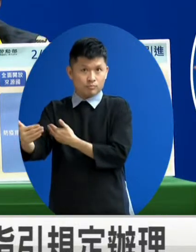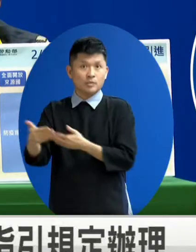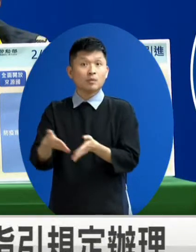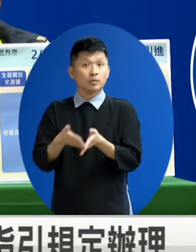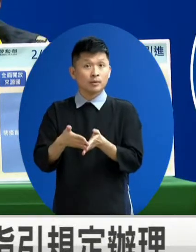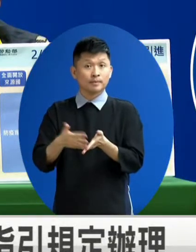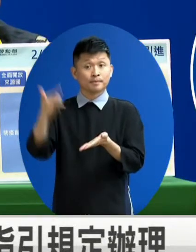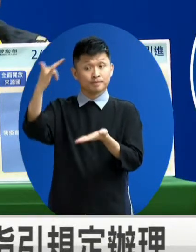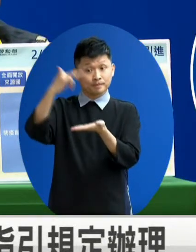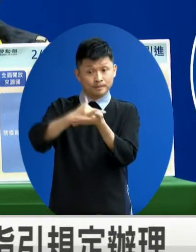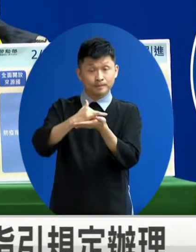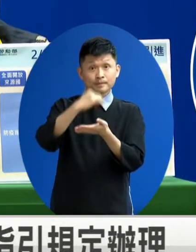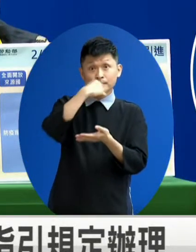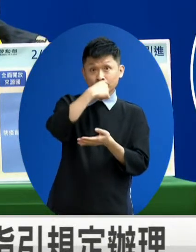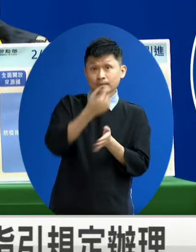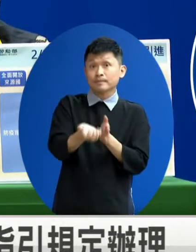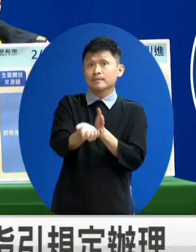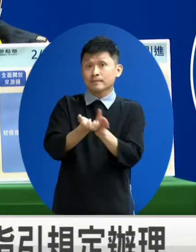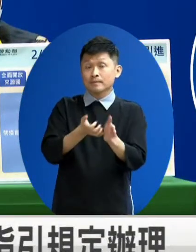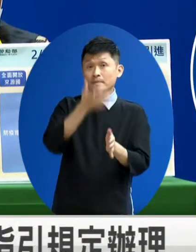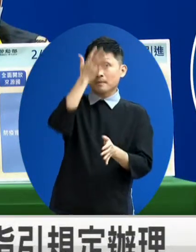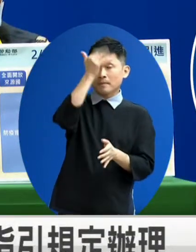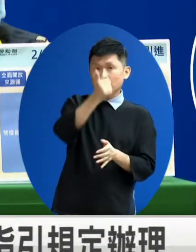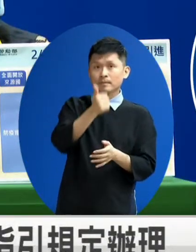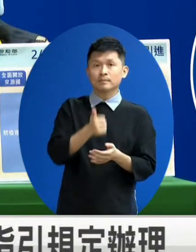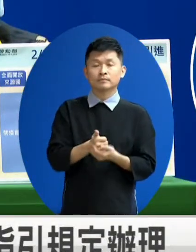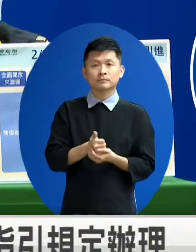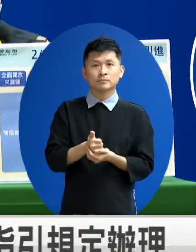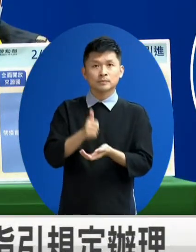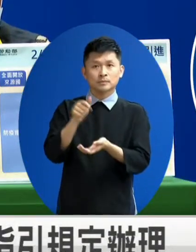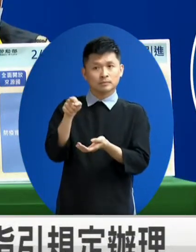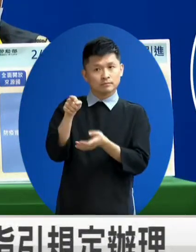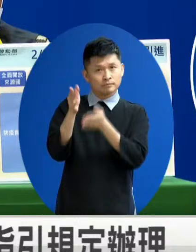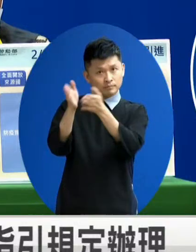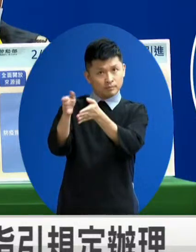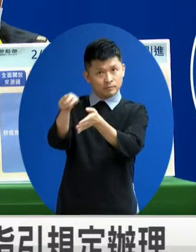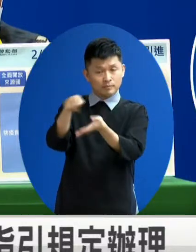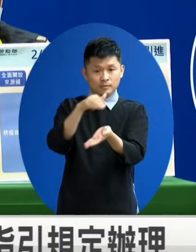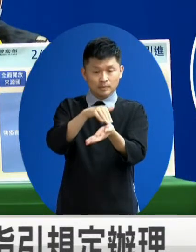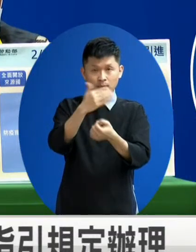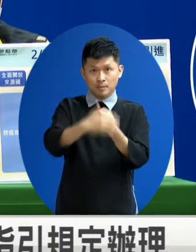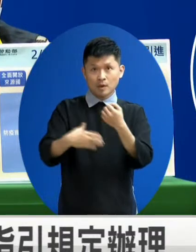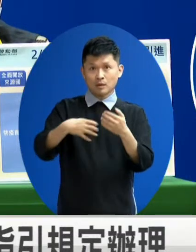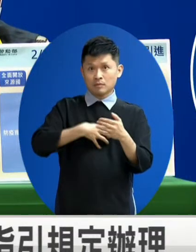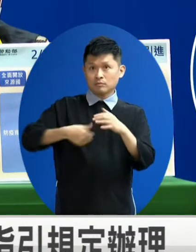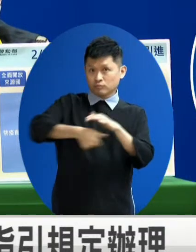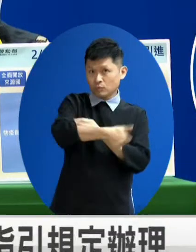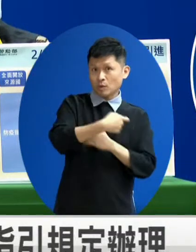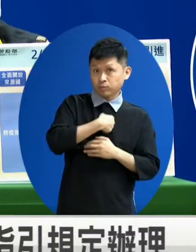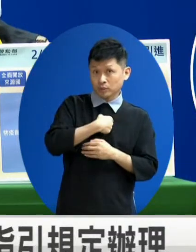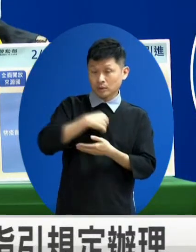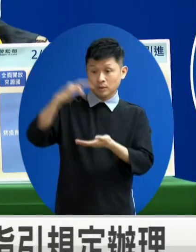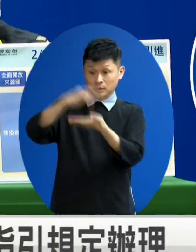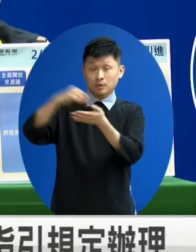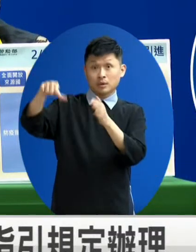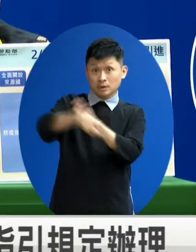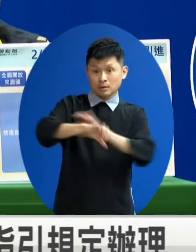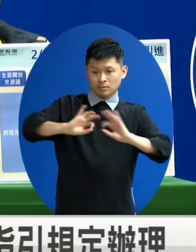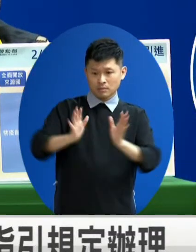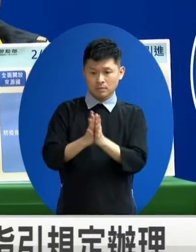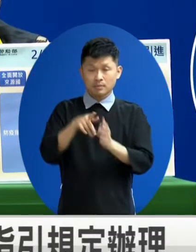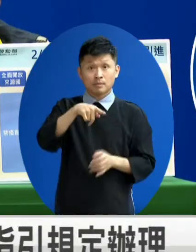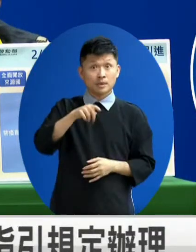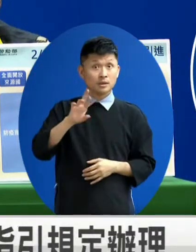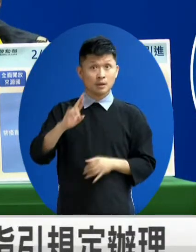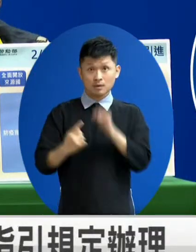台前必须雇主要购妥确诊的医疗保险，并且在入境之后能够立即 PCR 采